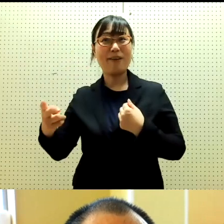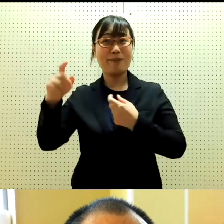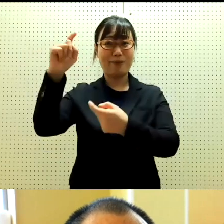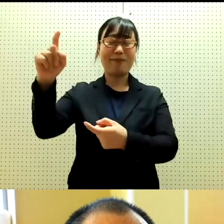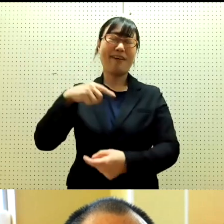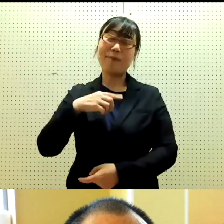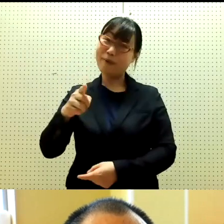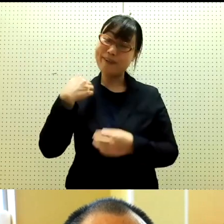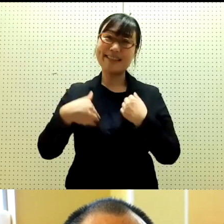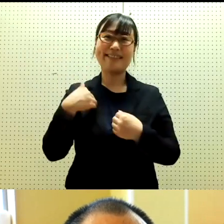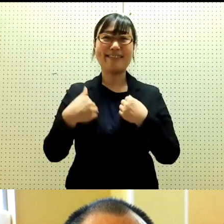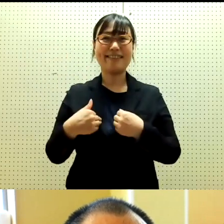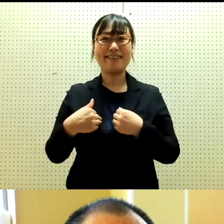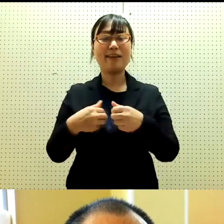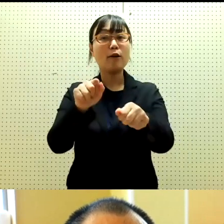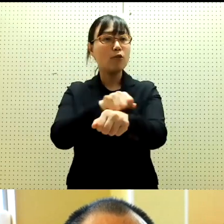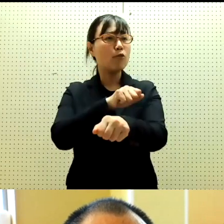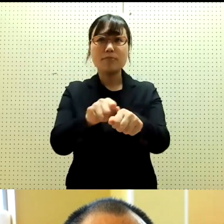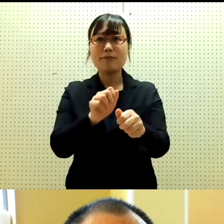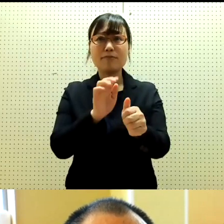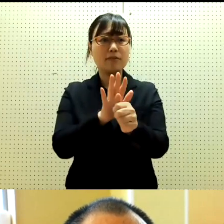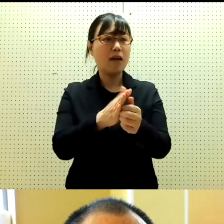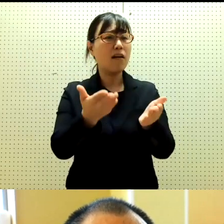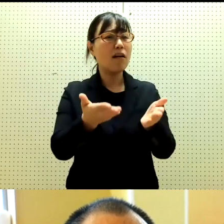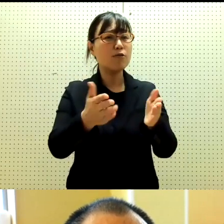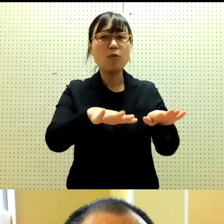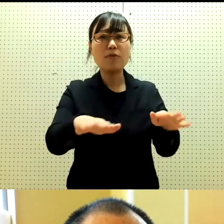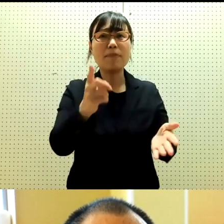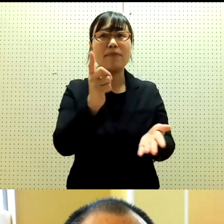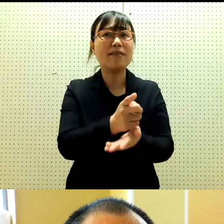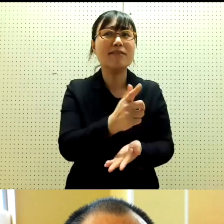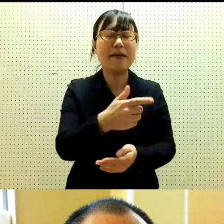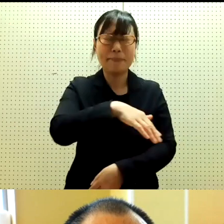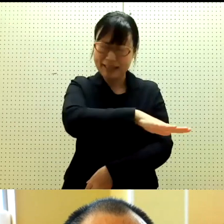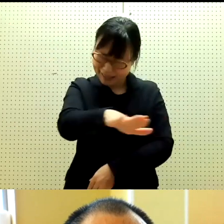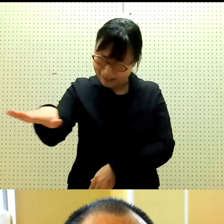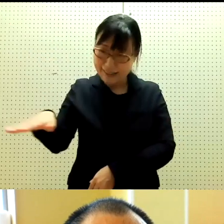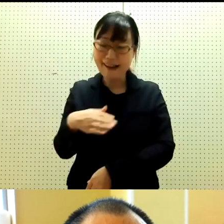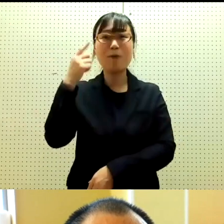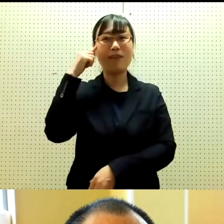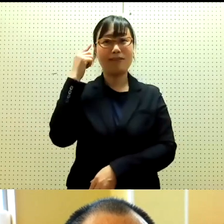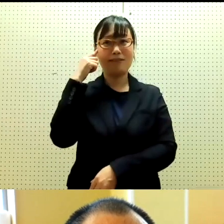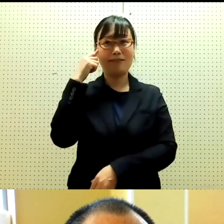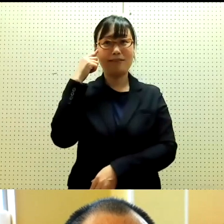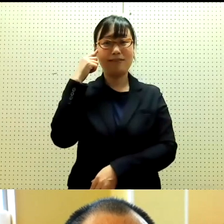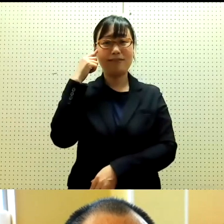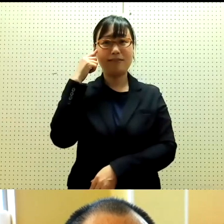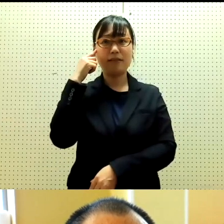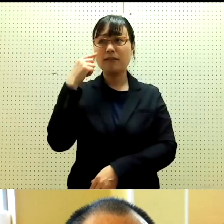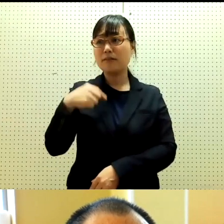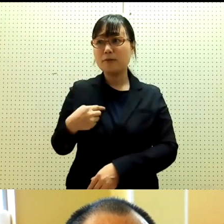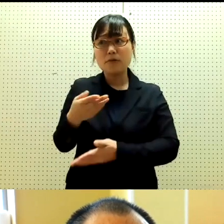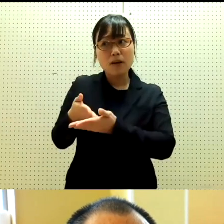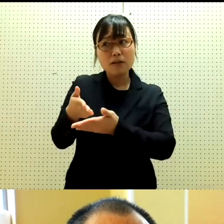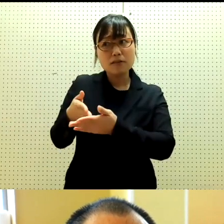これは特別支援学級の子だけじゃなくてみんなが思ってるんですね。これ 自分が話したことが伝わらないんじゃないかっていう不